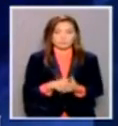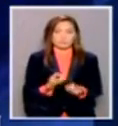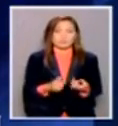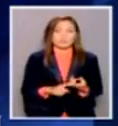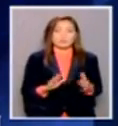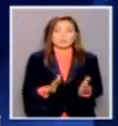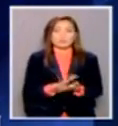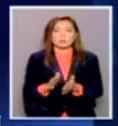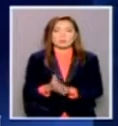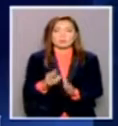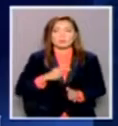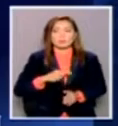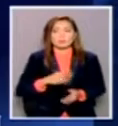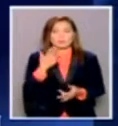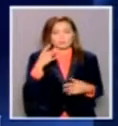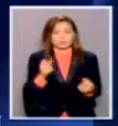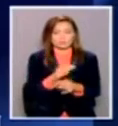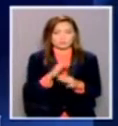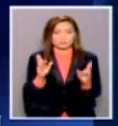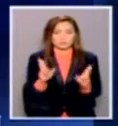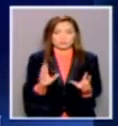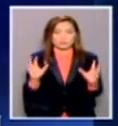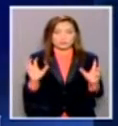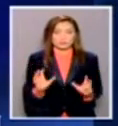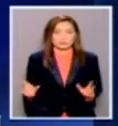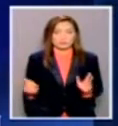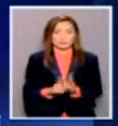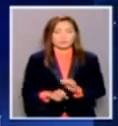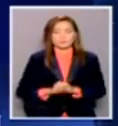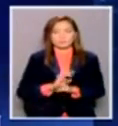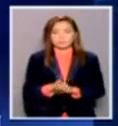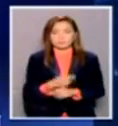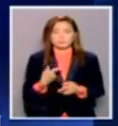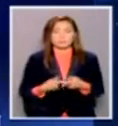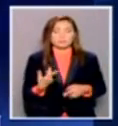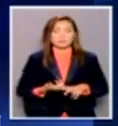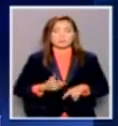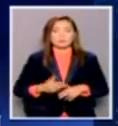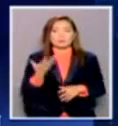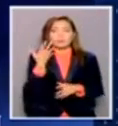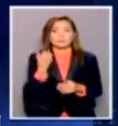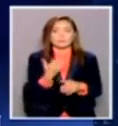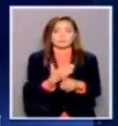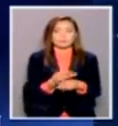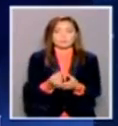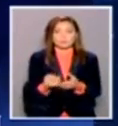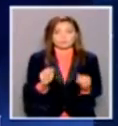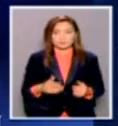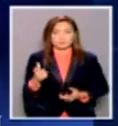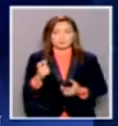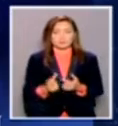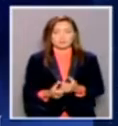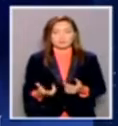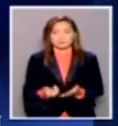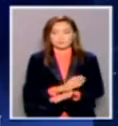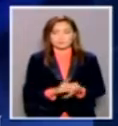связи с чрезвычайным положением не соответствует нормам закона о пенсионном обеспечении. Когда можно получить финансовые накопления? Если человек